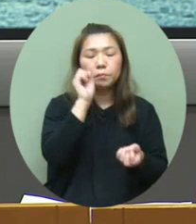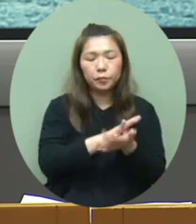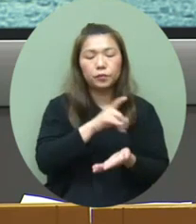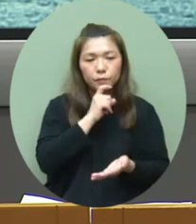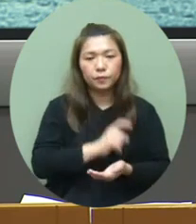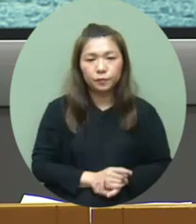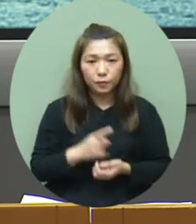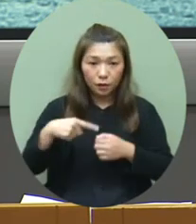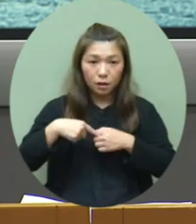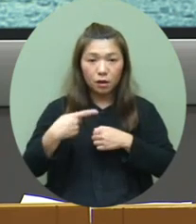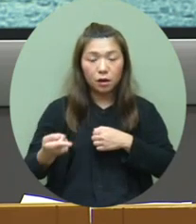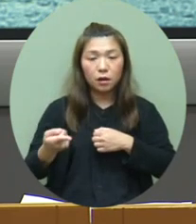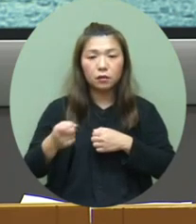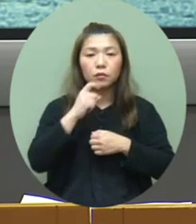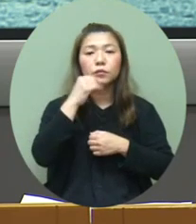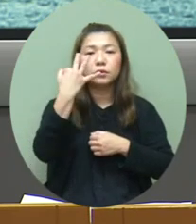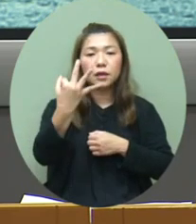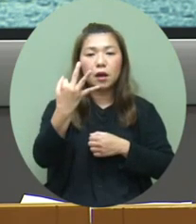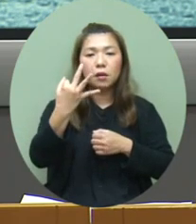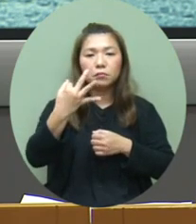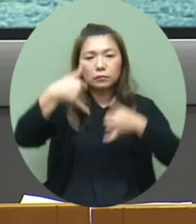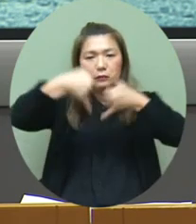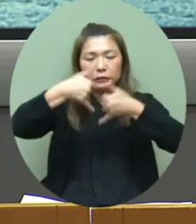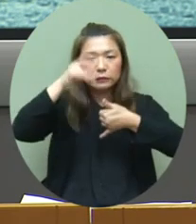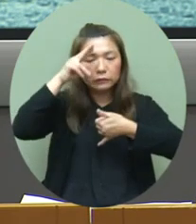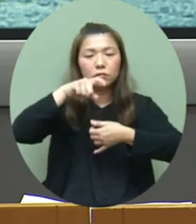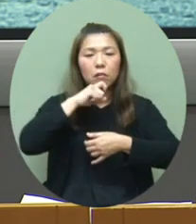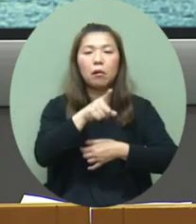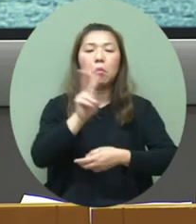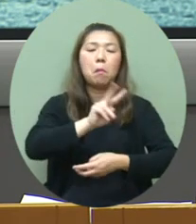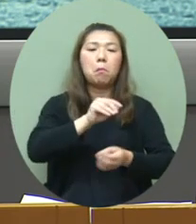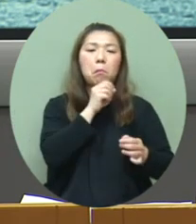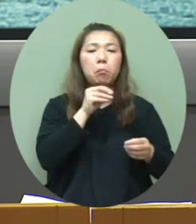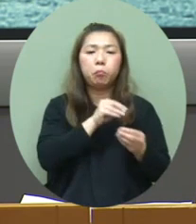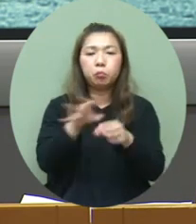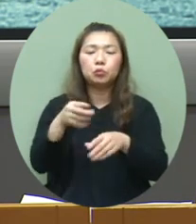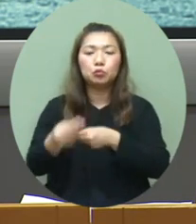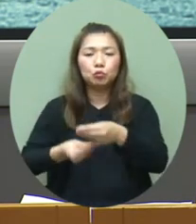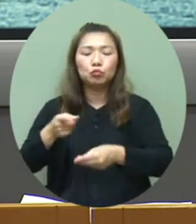啦。咁另外佢哋有3位咁嘅接觸者咧，都係確診嘅。咁即係而家